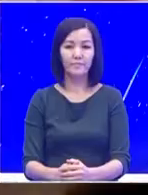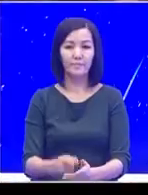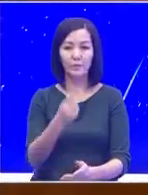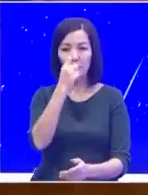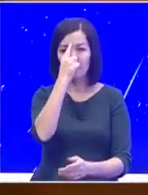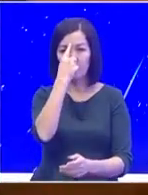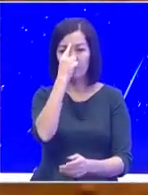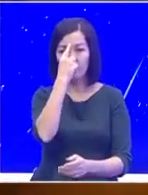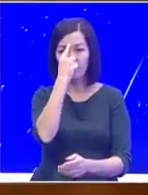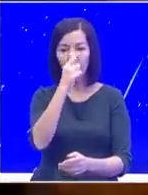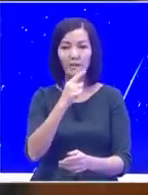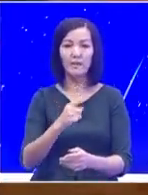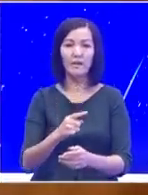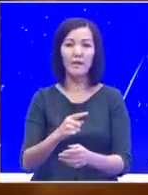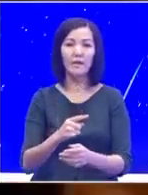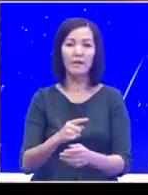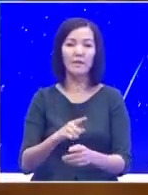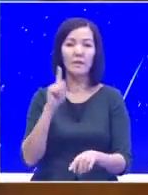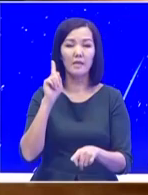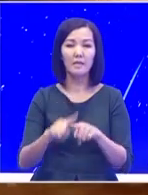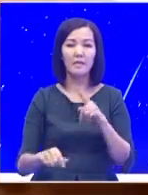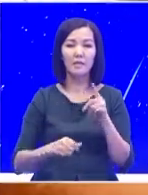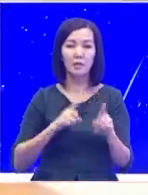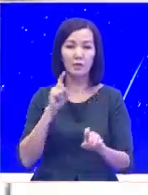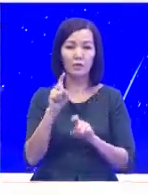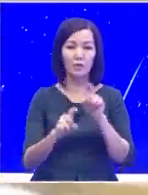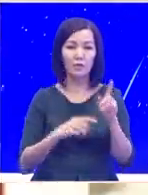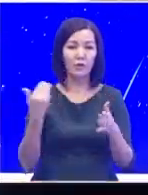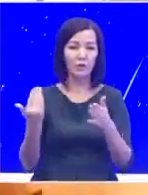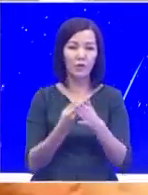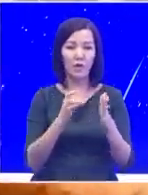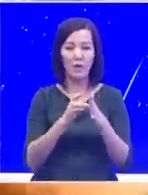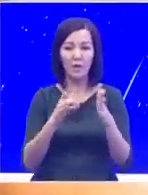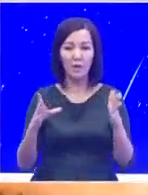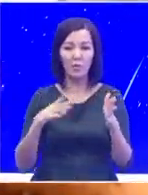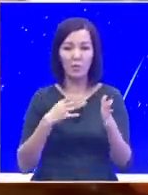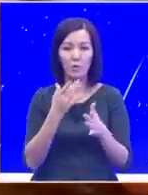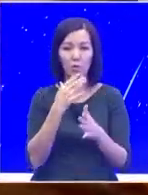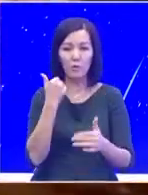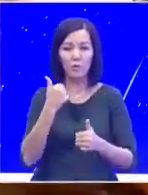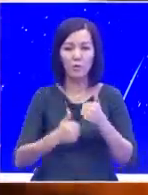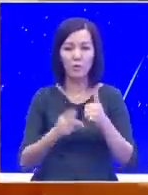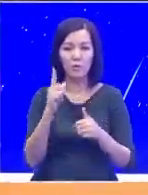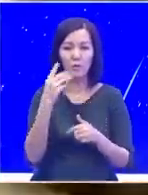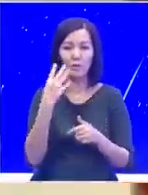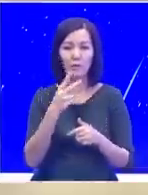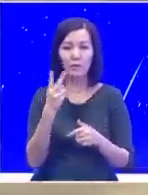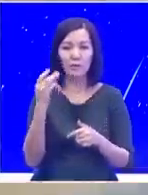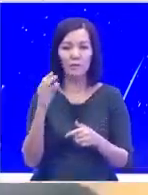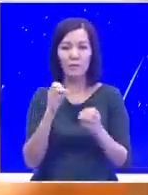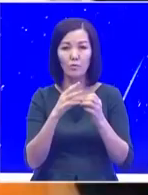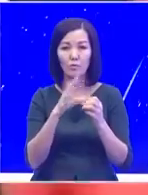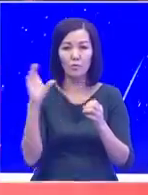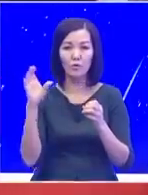Үндістандық Сринаваса Гаудас есімді желаяқ жаңа рекорд орнатты. Камбала деп аталатын ұлттық жарыста ол 142 метрді 13